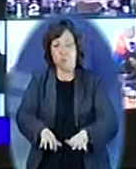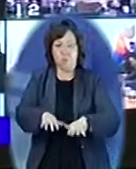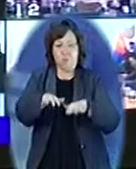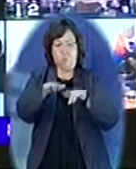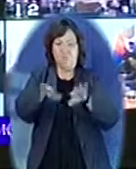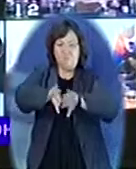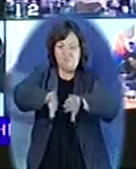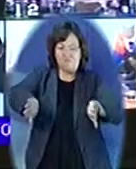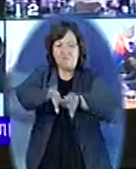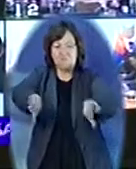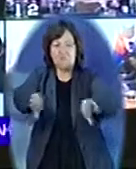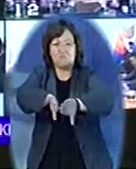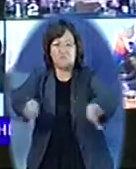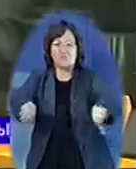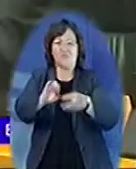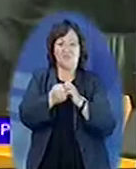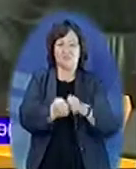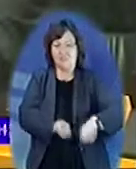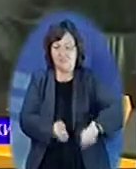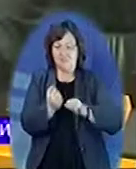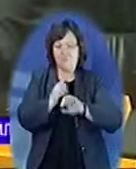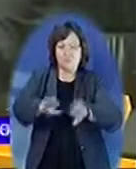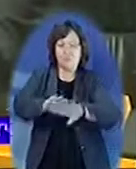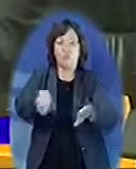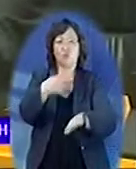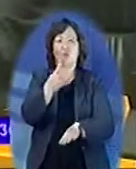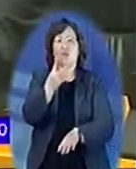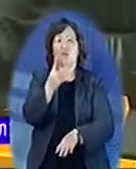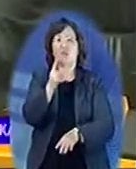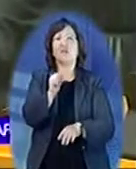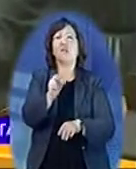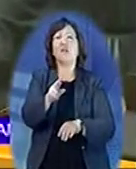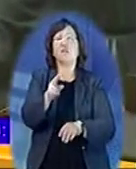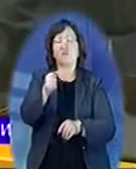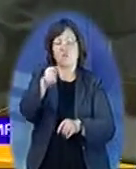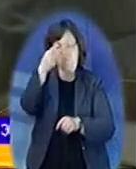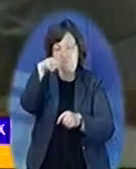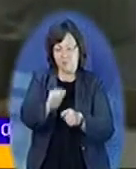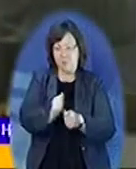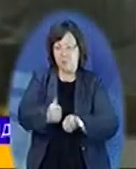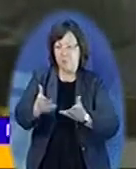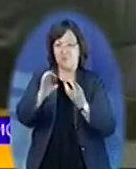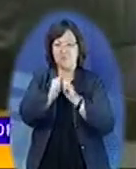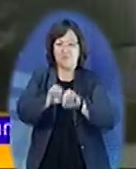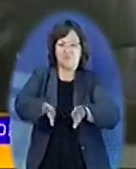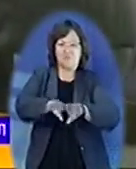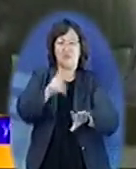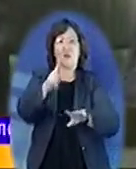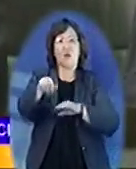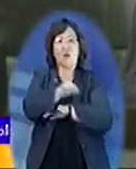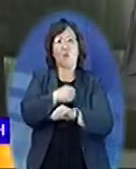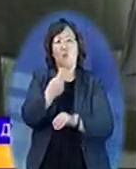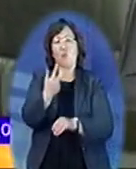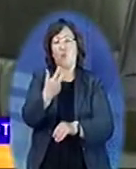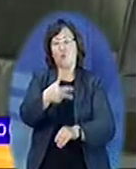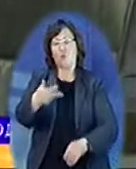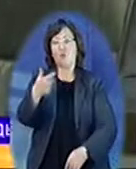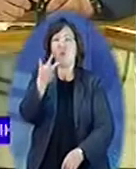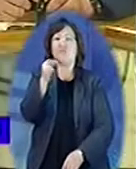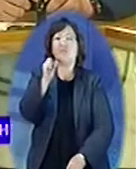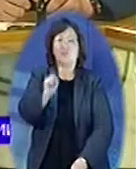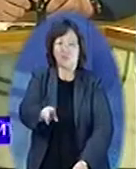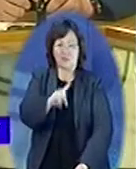зориулж нийтдээ 421 сая төгрөгийг төсвөөс гаргах болсон. Нэг аймагт ойролцоогоор 23-аас 30 сая төгрөгийг шууд засаг